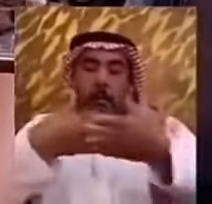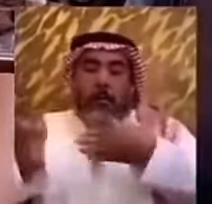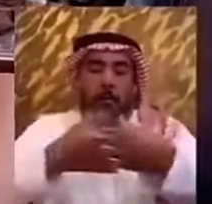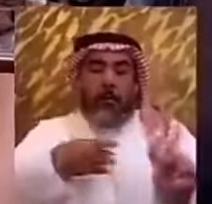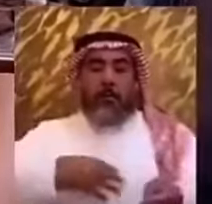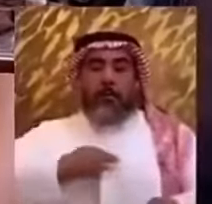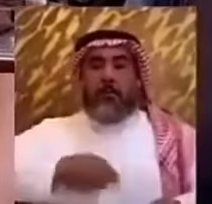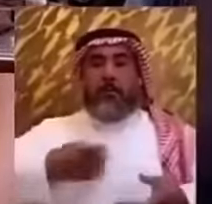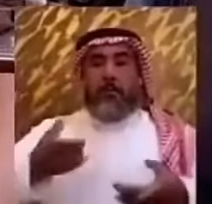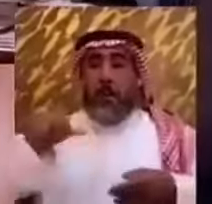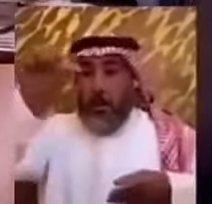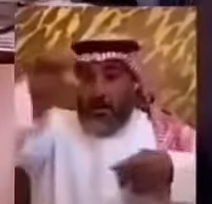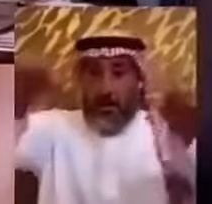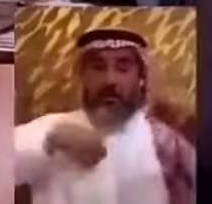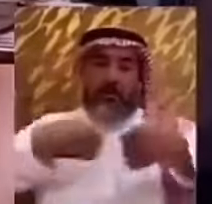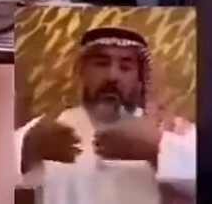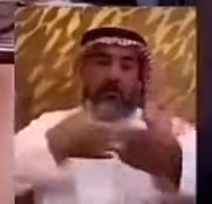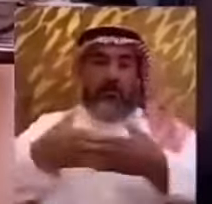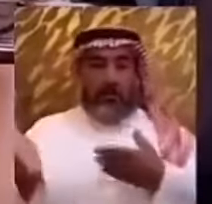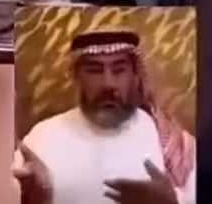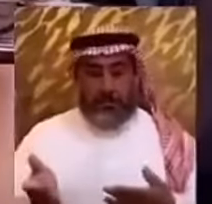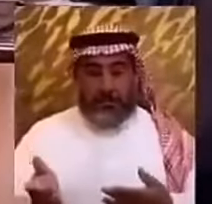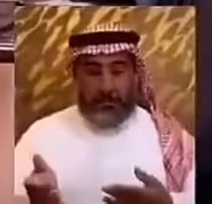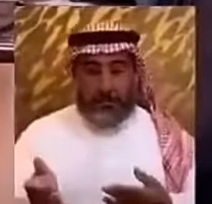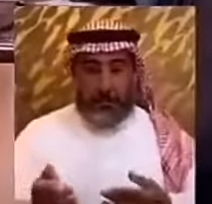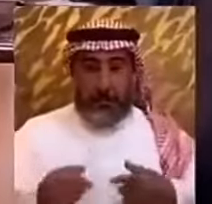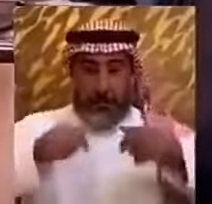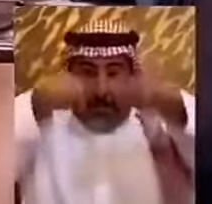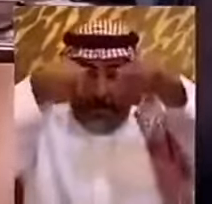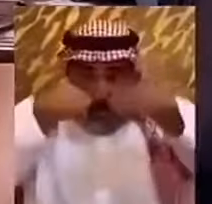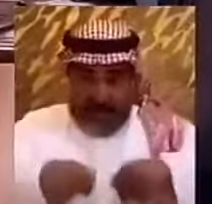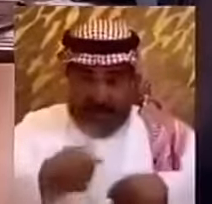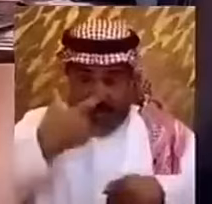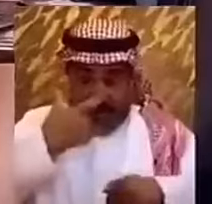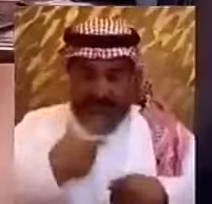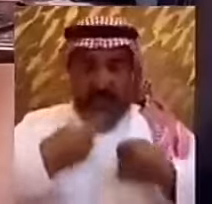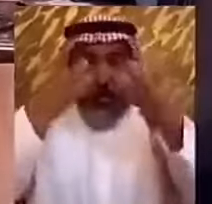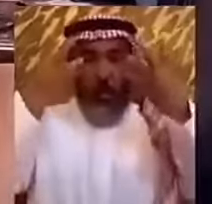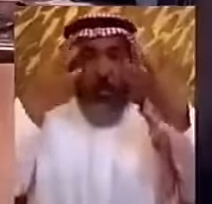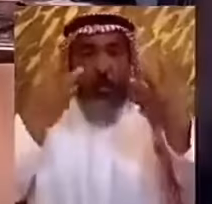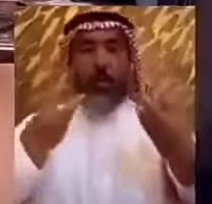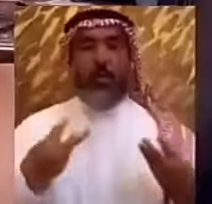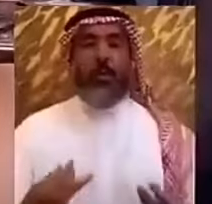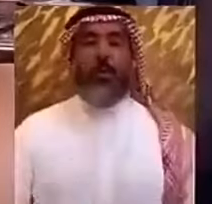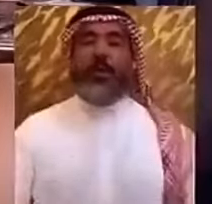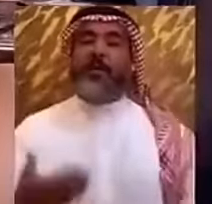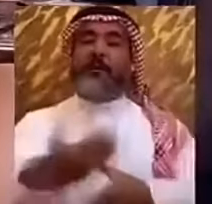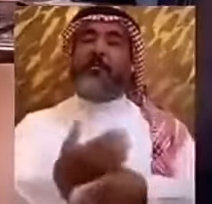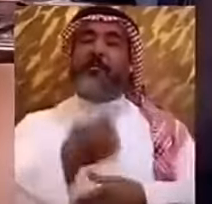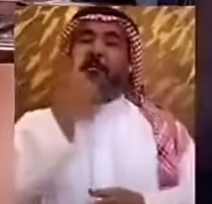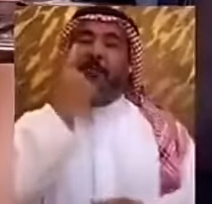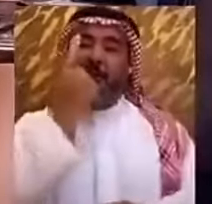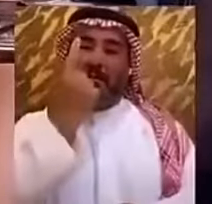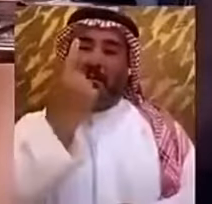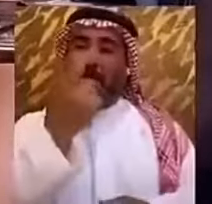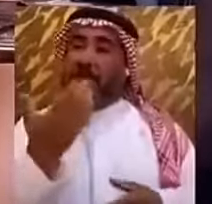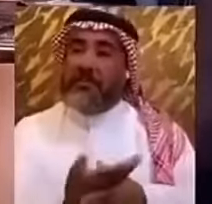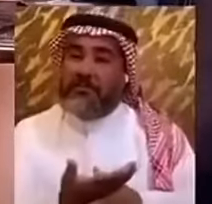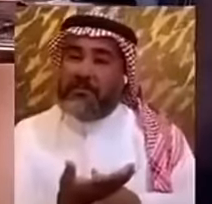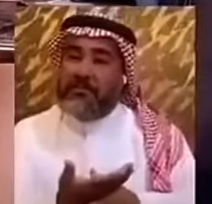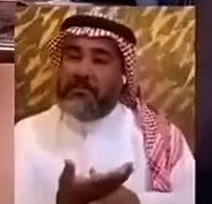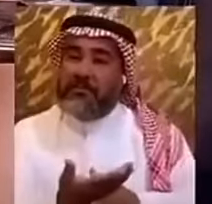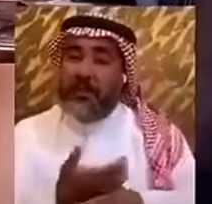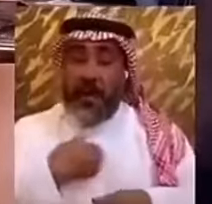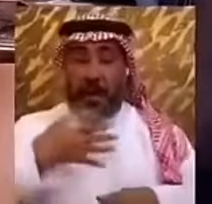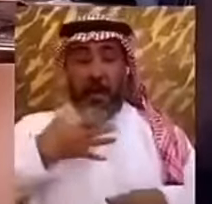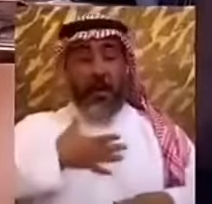غيرك تعدلها. وريح بالك بسبب واحد بس. وشو هالسبب ذا؟ إن كل